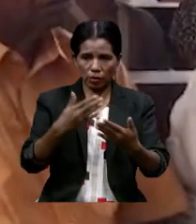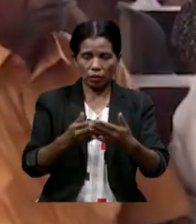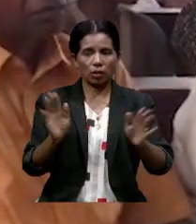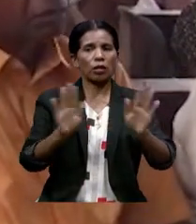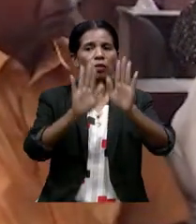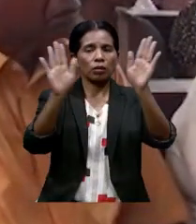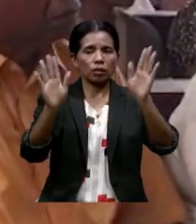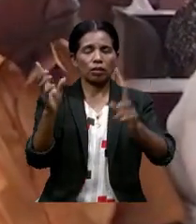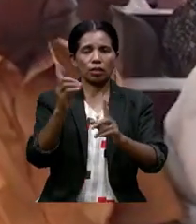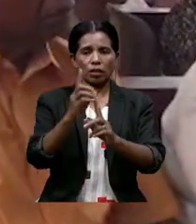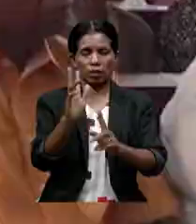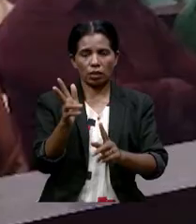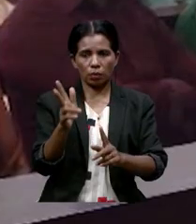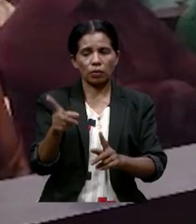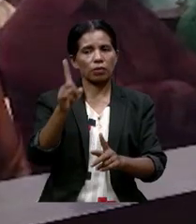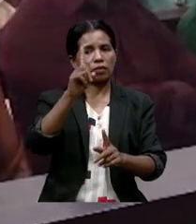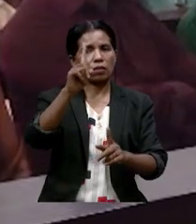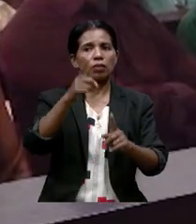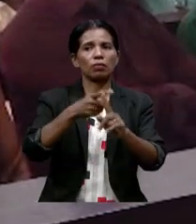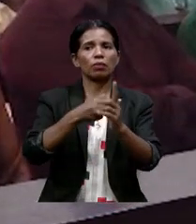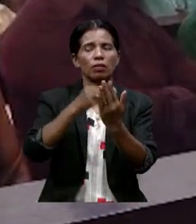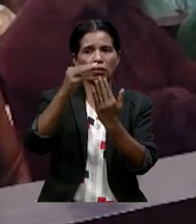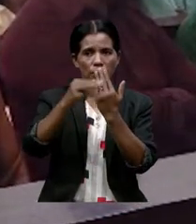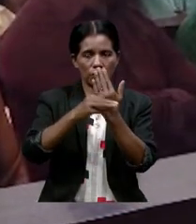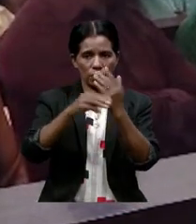domingo loren tolonulu resinida fulan marsune.